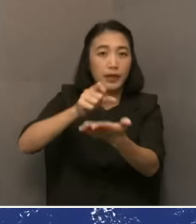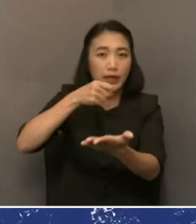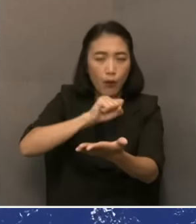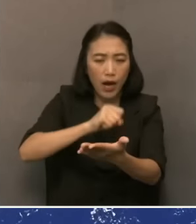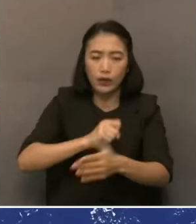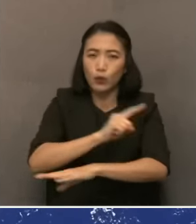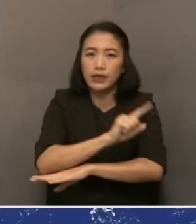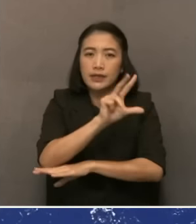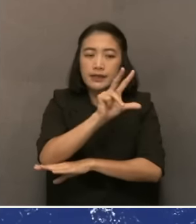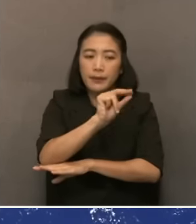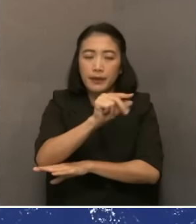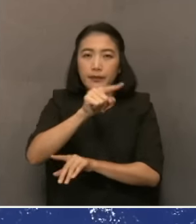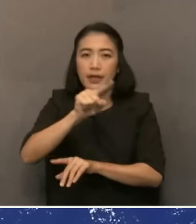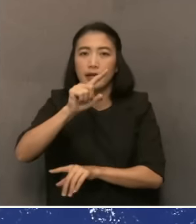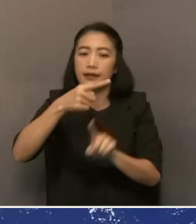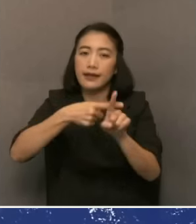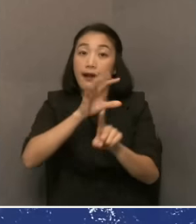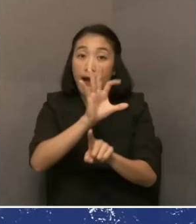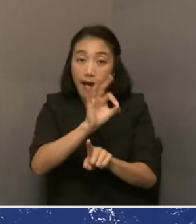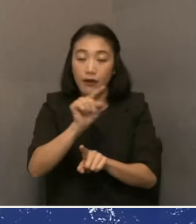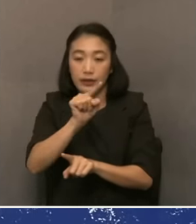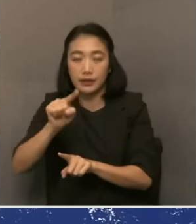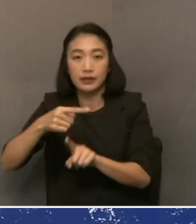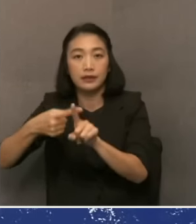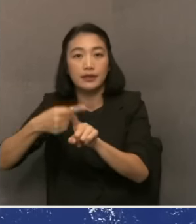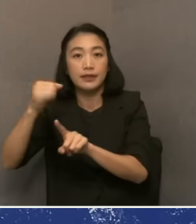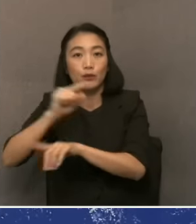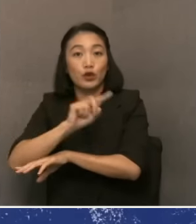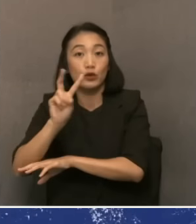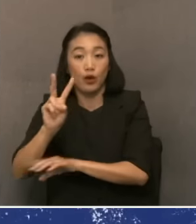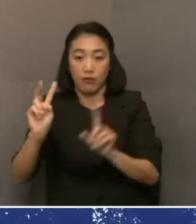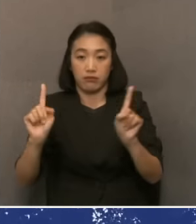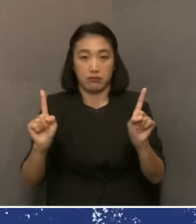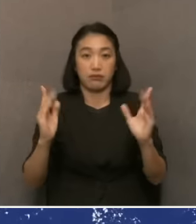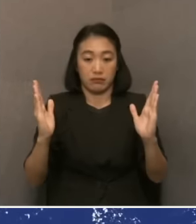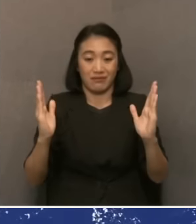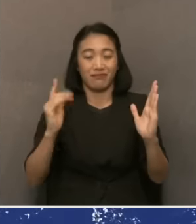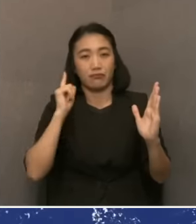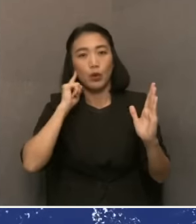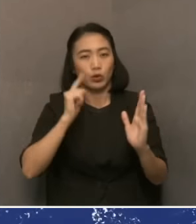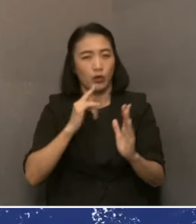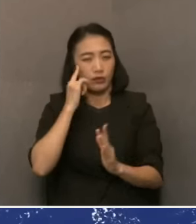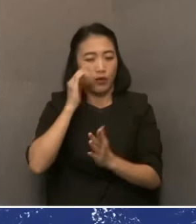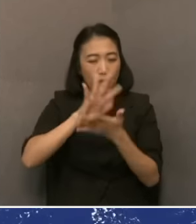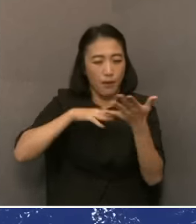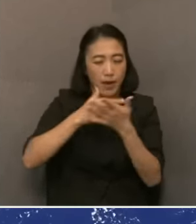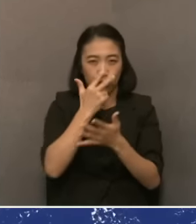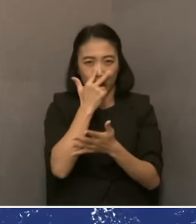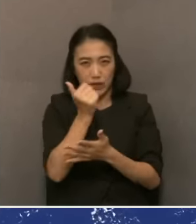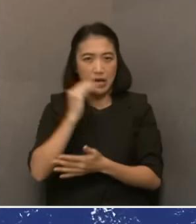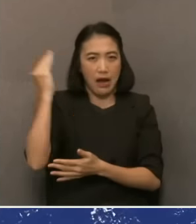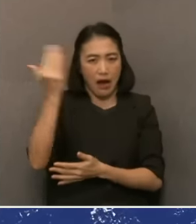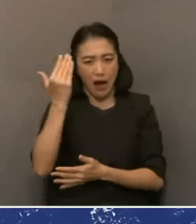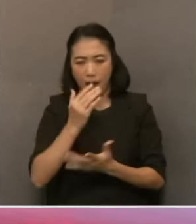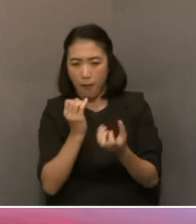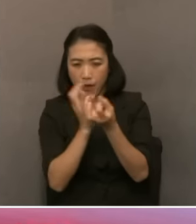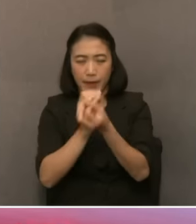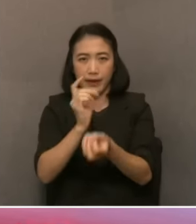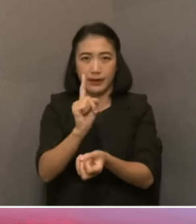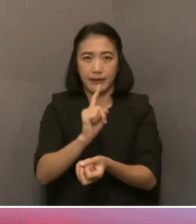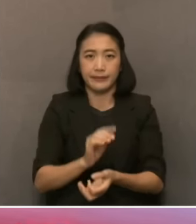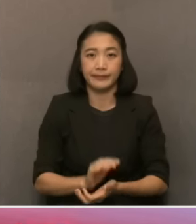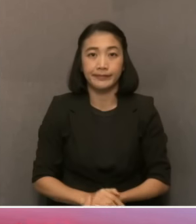ตุลาคมต้องตรวจสอบสภาพอากาศและวางแผนการเดินทางค่ะสำหรับสถานการณ์น้ำท่วมในบ้าน